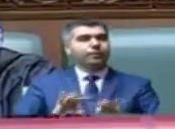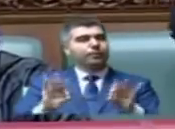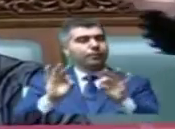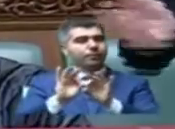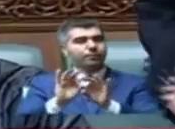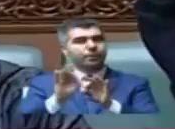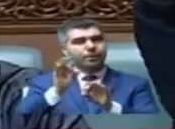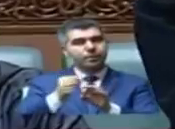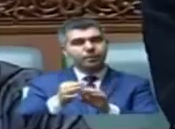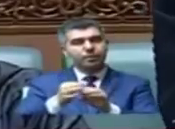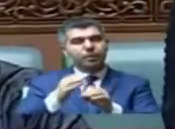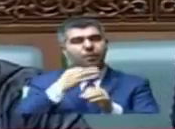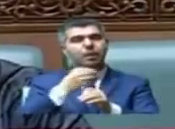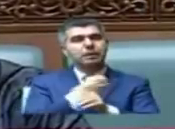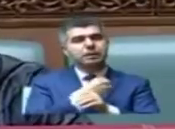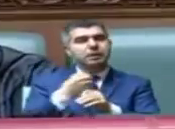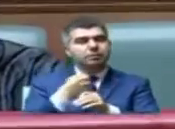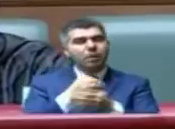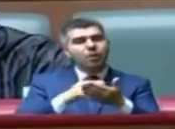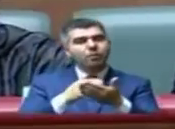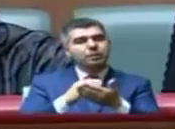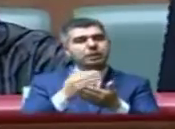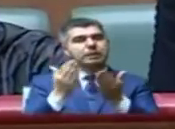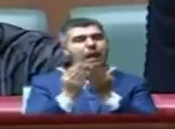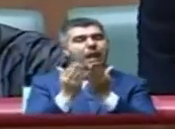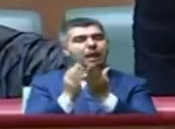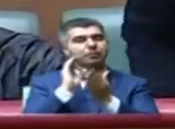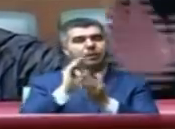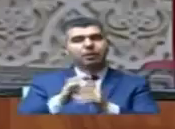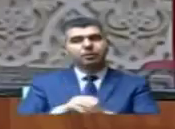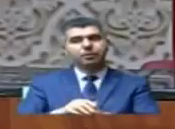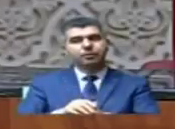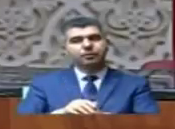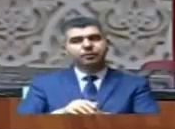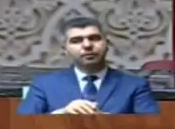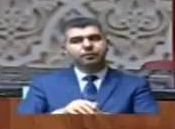الخدمات الاجتماعية من صحة وتعليم. شكرا.